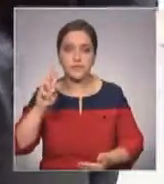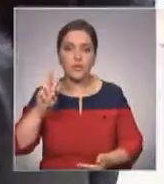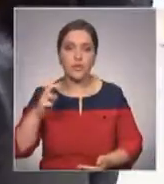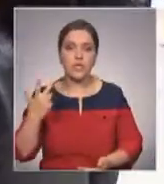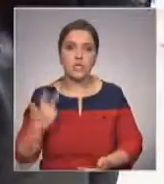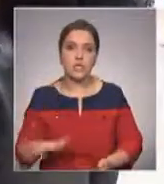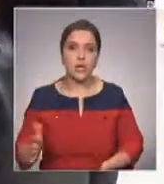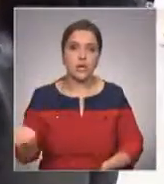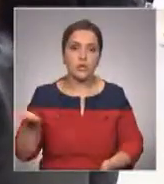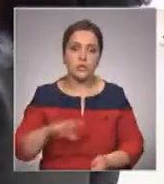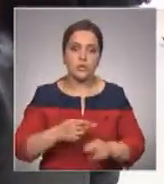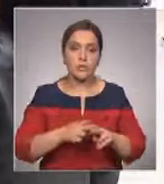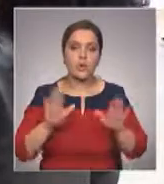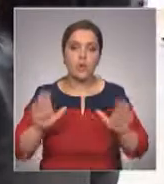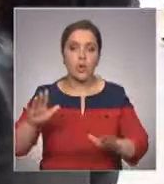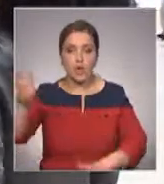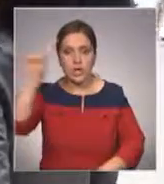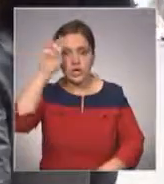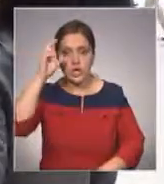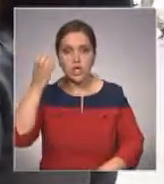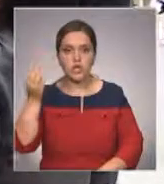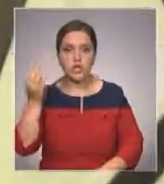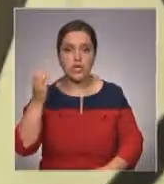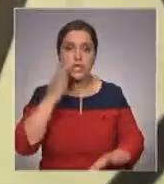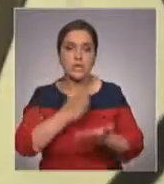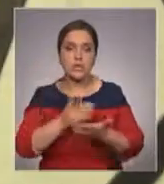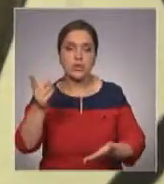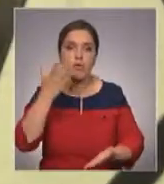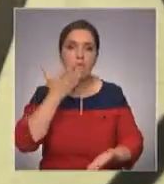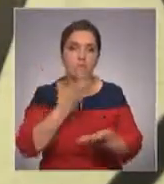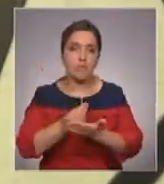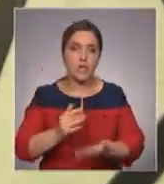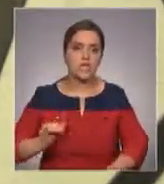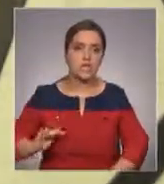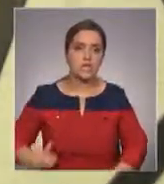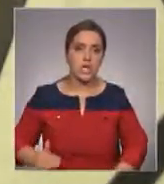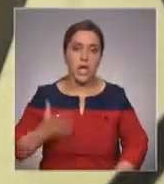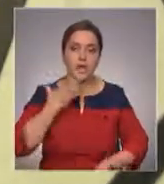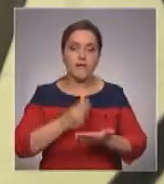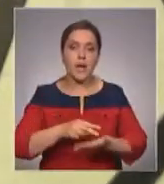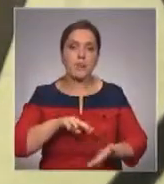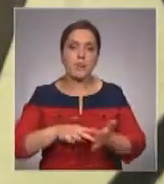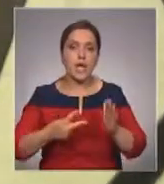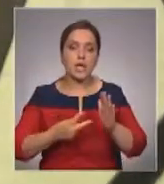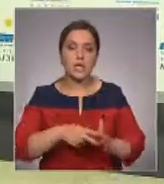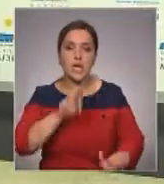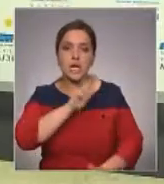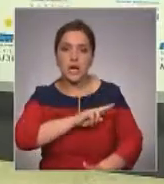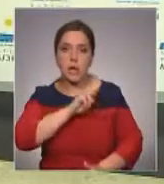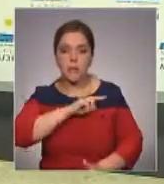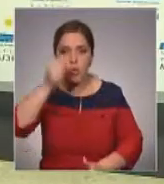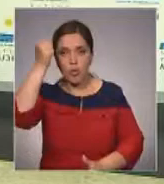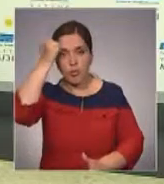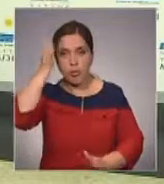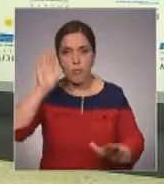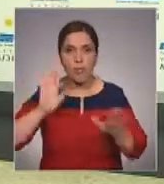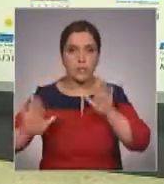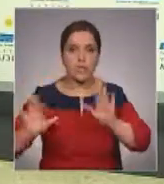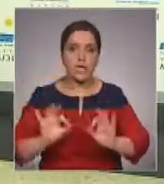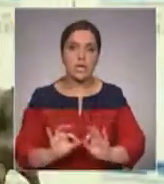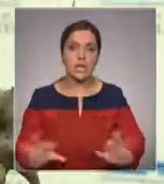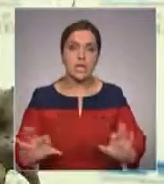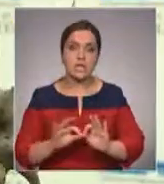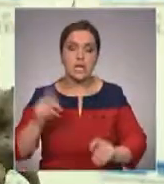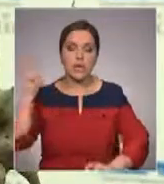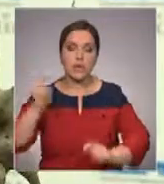около 230, это только государственные. Еще есть ведомственные и частные. О своих планах работники сферы сегодня рассказали